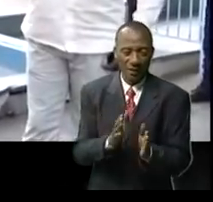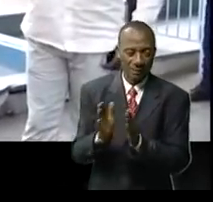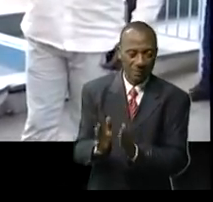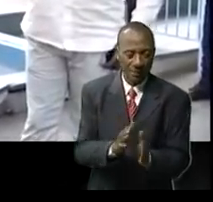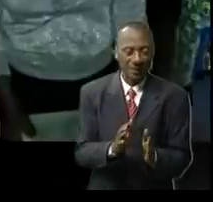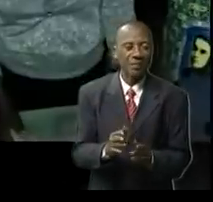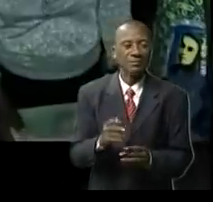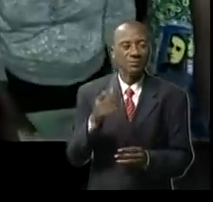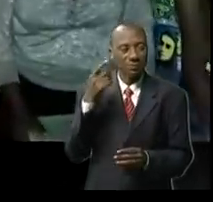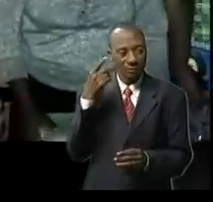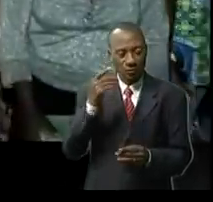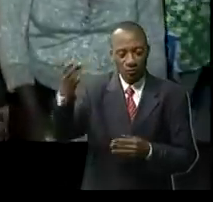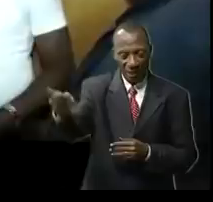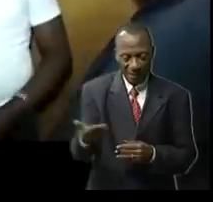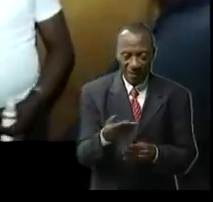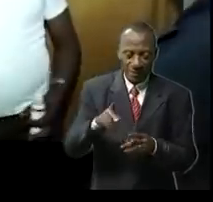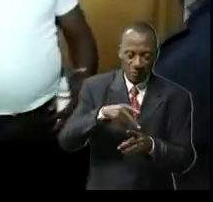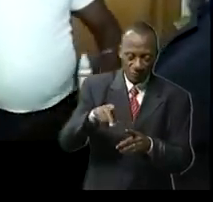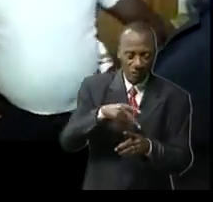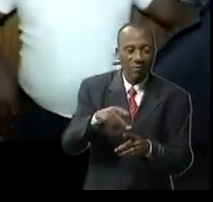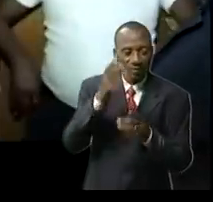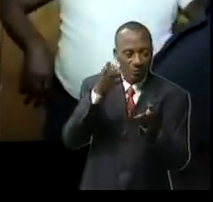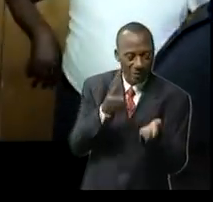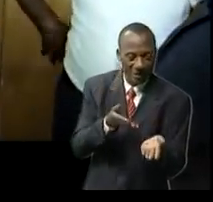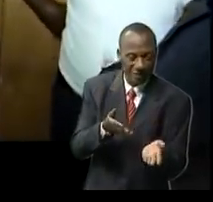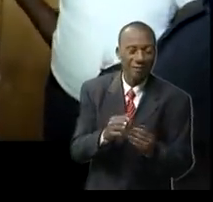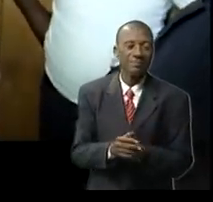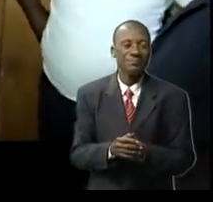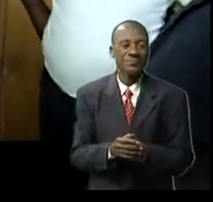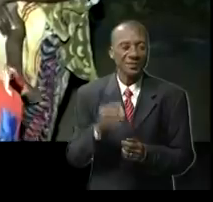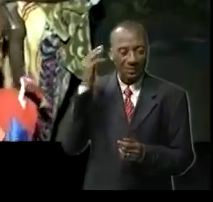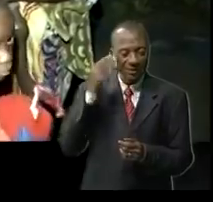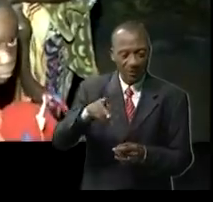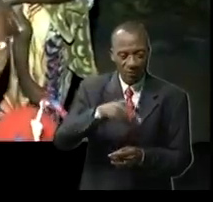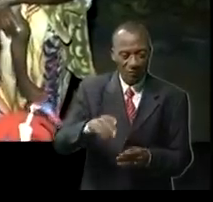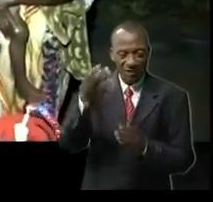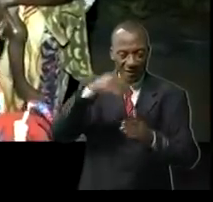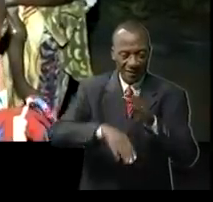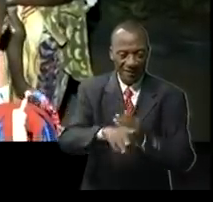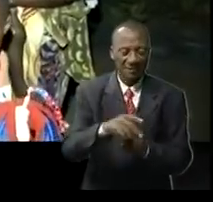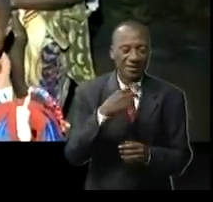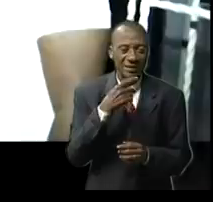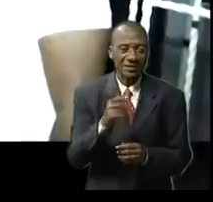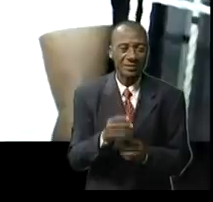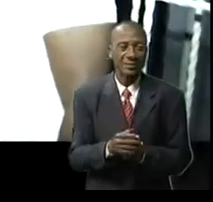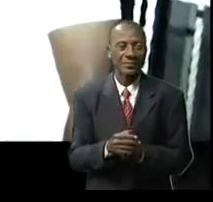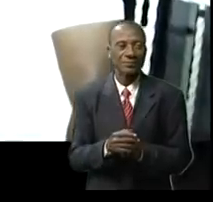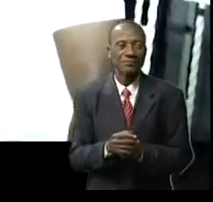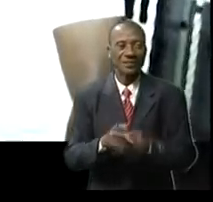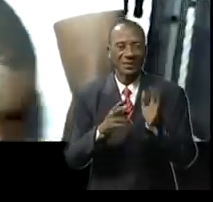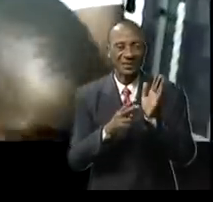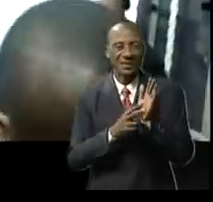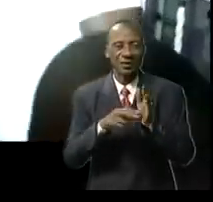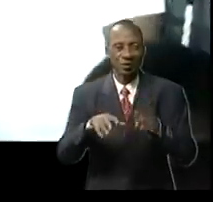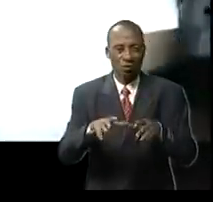site pouvant les accueillir provisoirement. Sous l'œil du ministre provincial de l'Intérieur AI, ces Congolais ont été ensuite conduits par le maire de